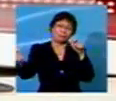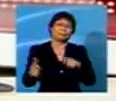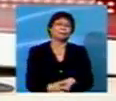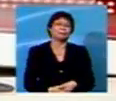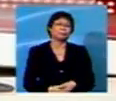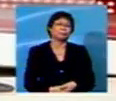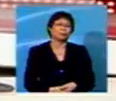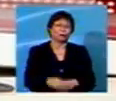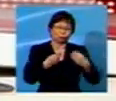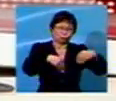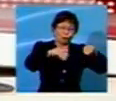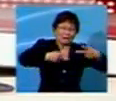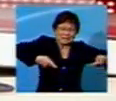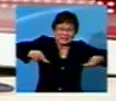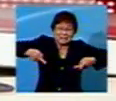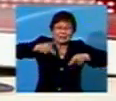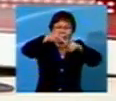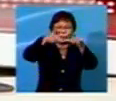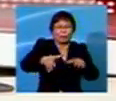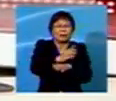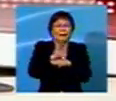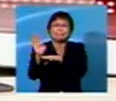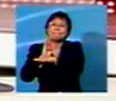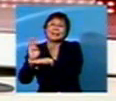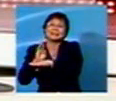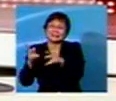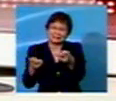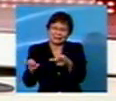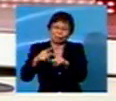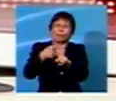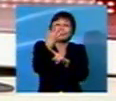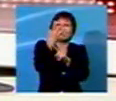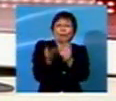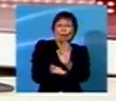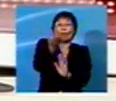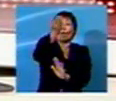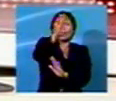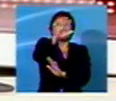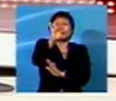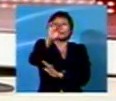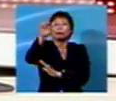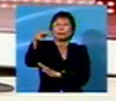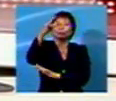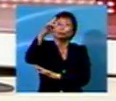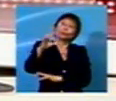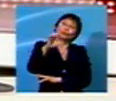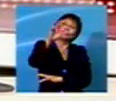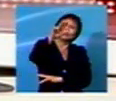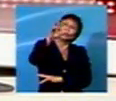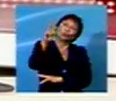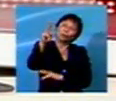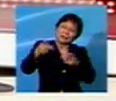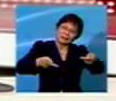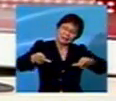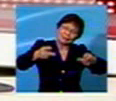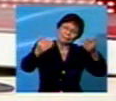Lumpur jualan kenderaan penumpang dan komersial pada April meningkat kepada 58,732